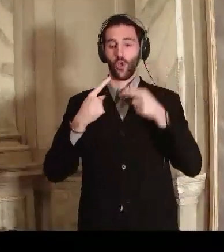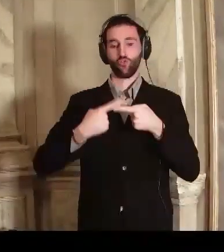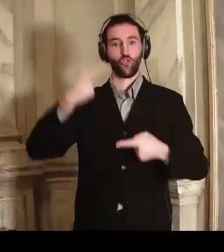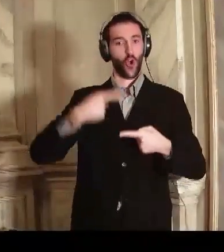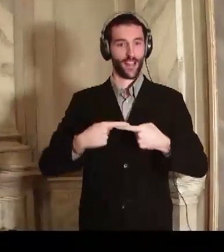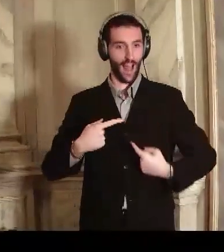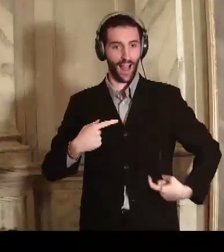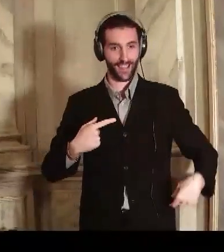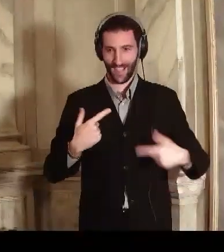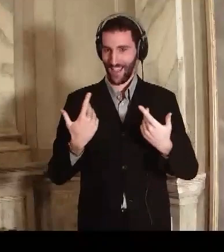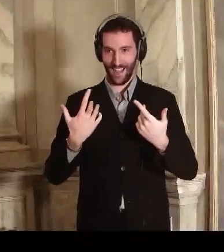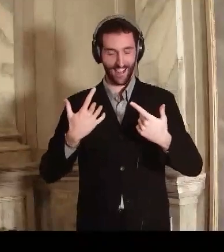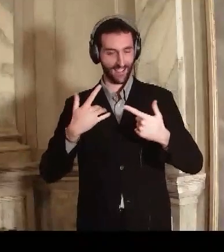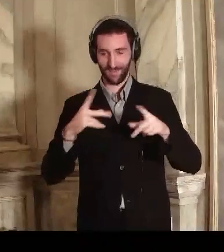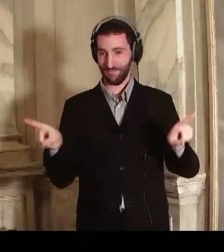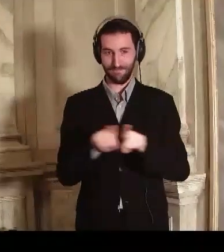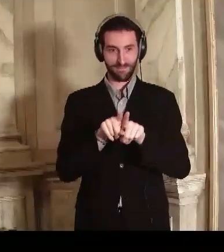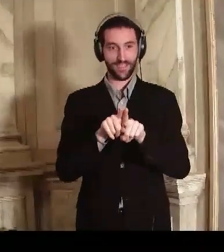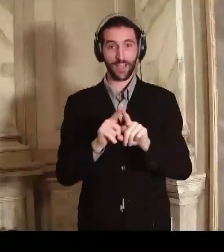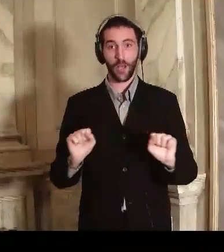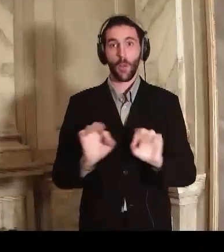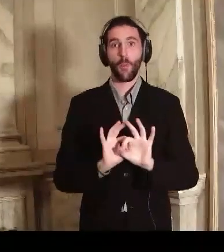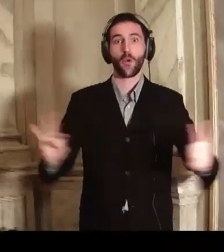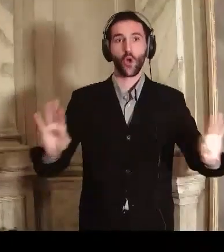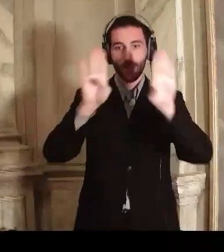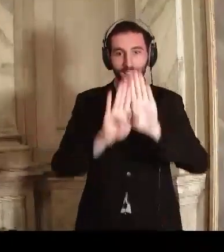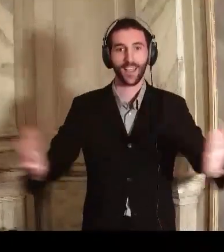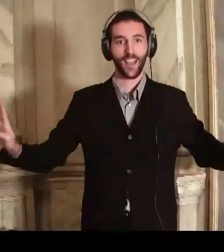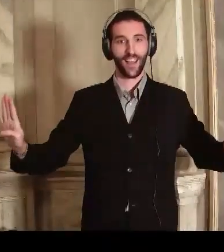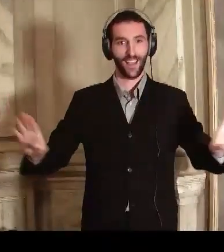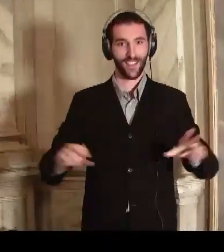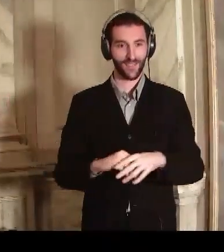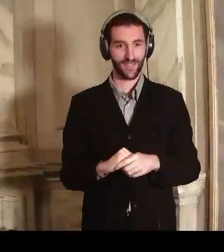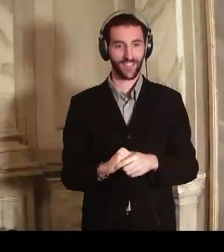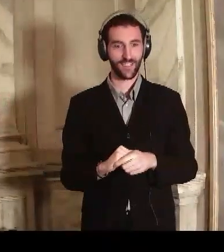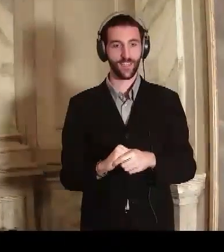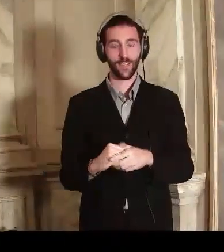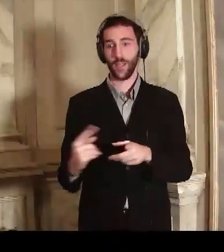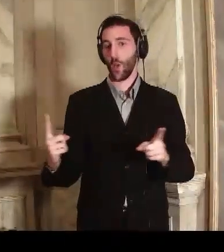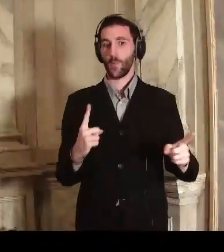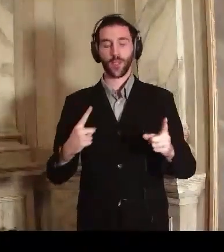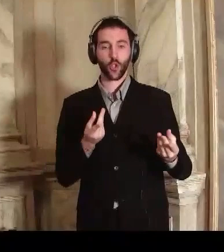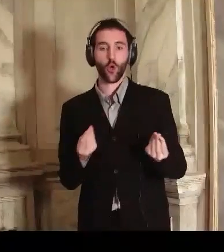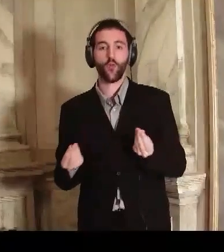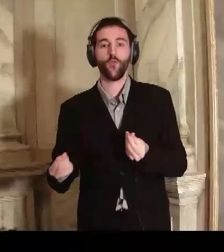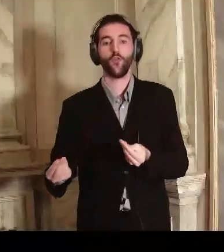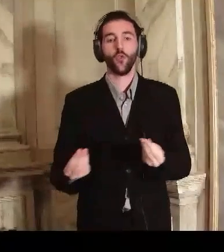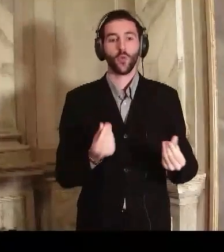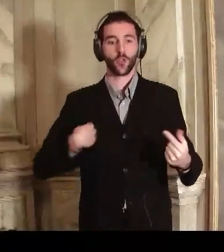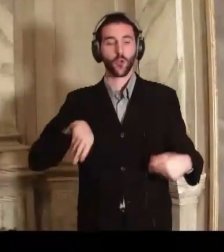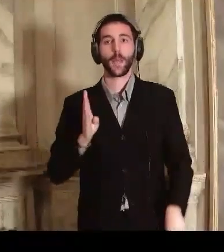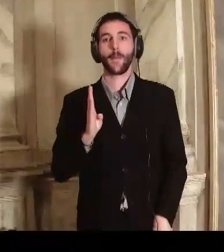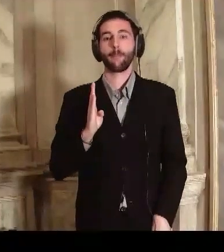di dosso le energie della giornata e a prepararci per questo ritaglio di tempo. Ci troviamo in uno stato fluido fatto di